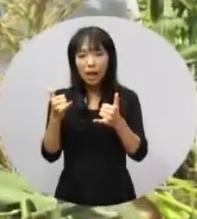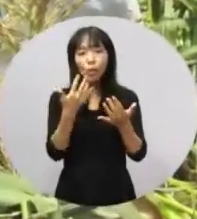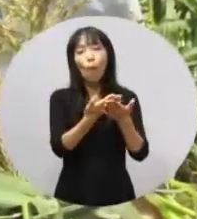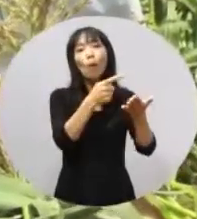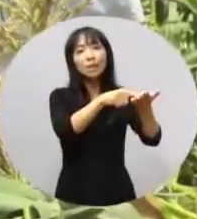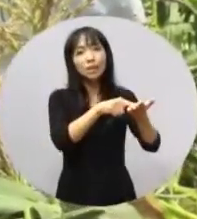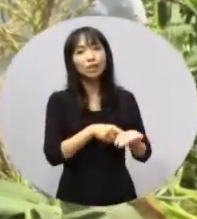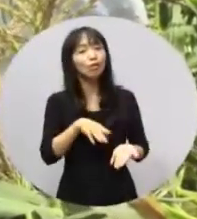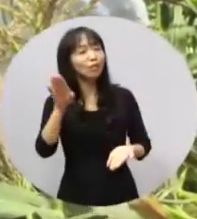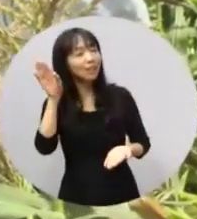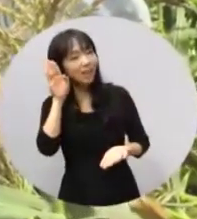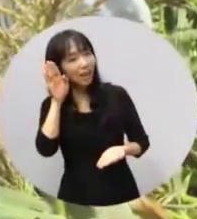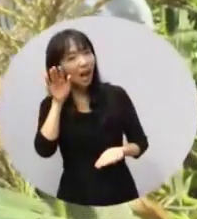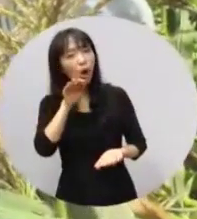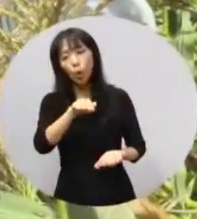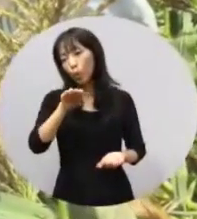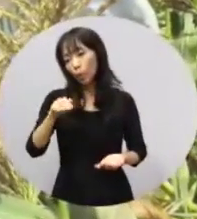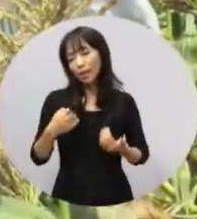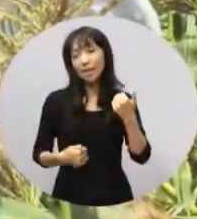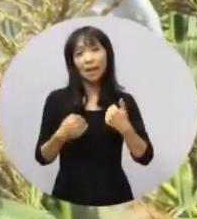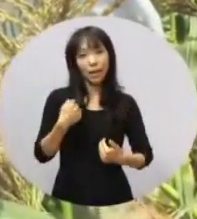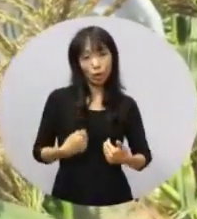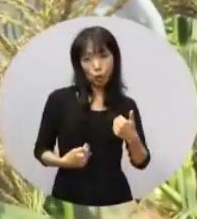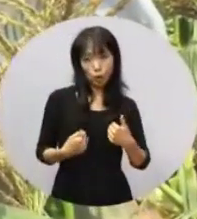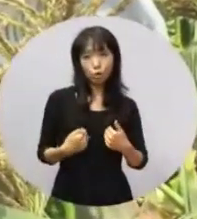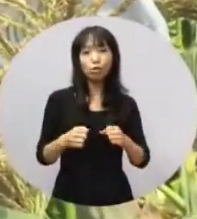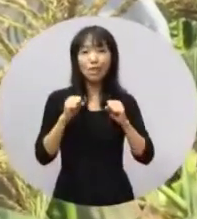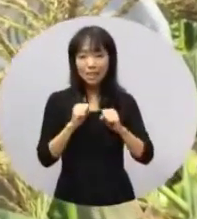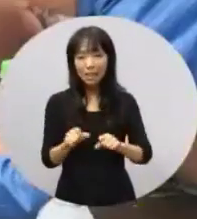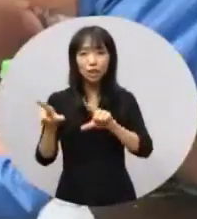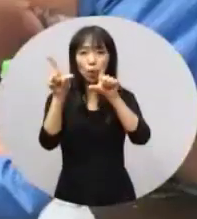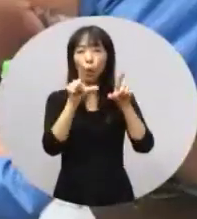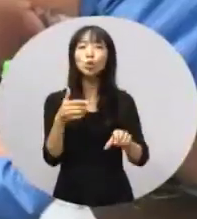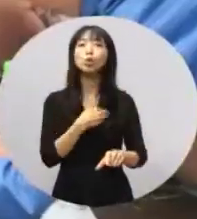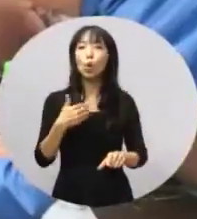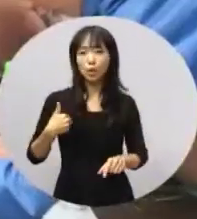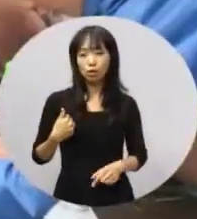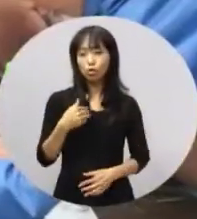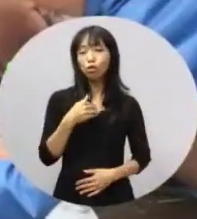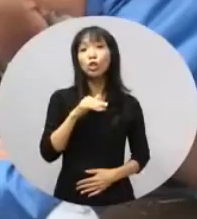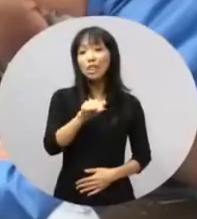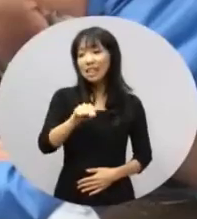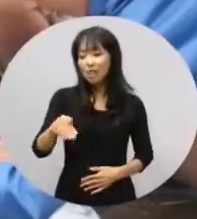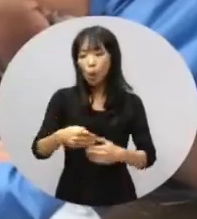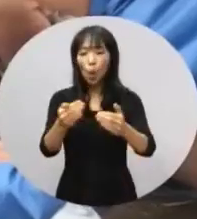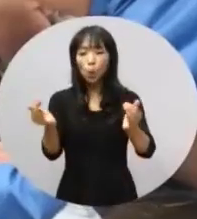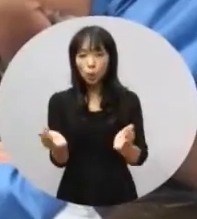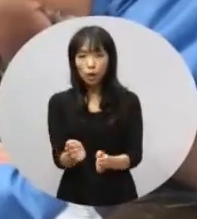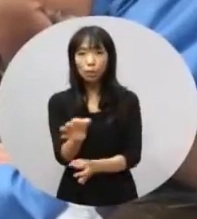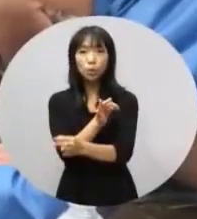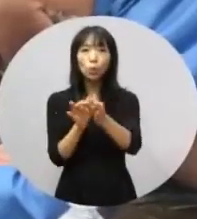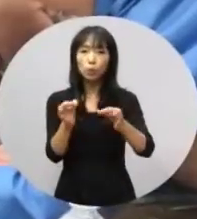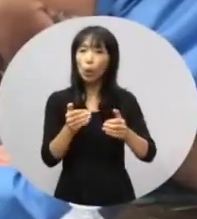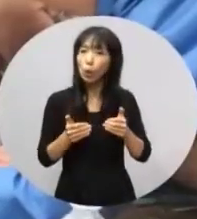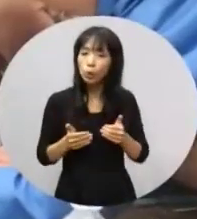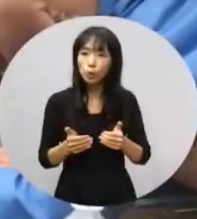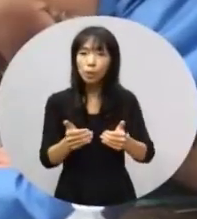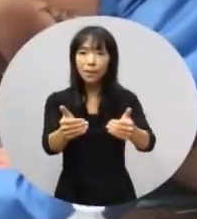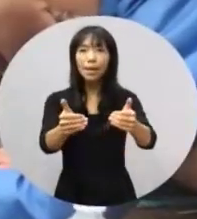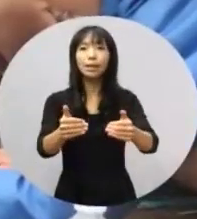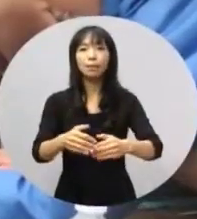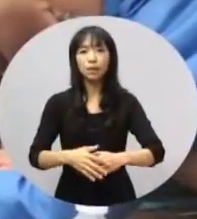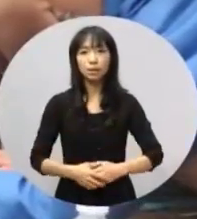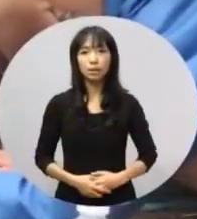を組みながら子どもたちが楽しく生き生きと過ごせる児童クラブの運営を進めていきます